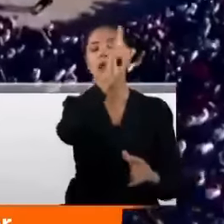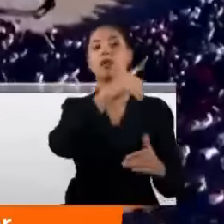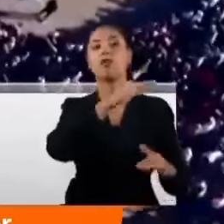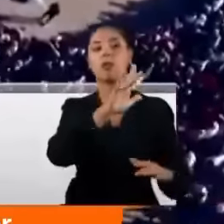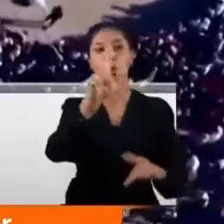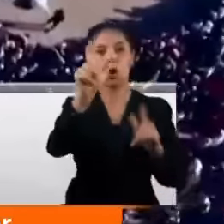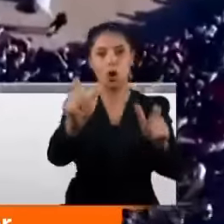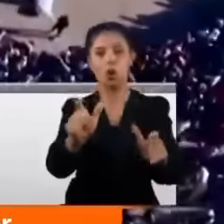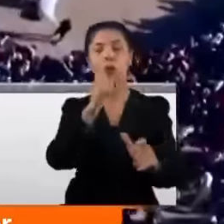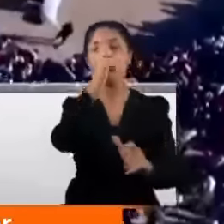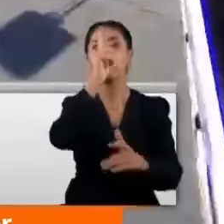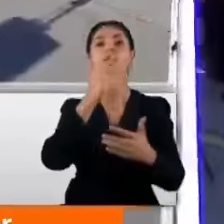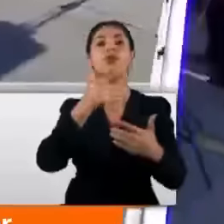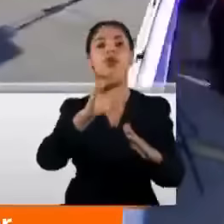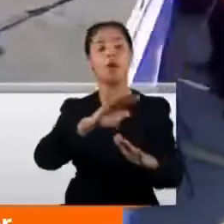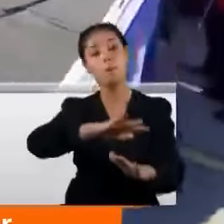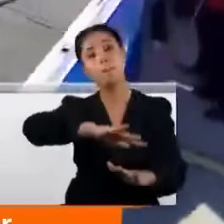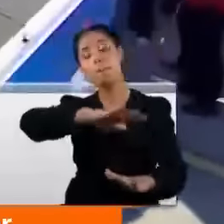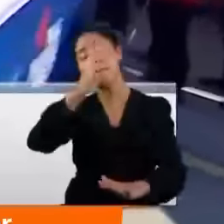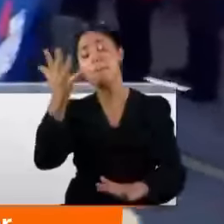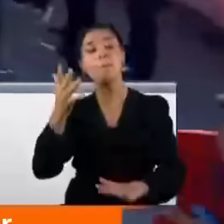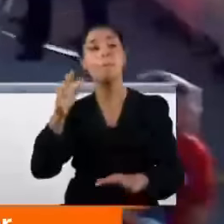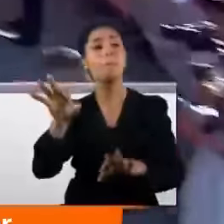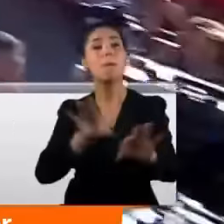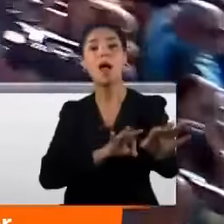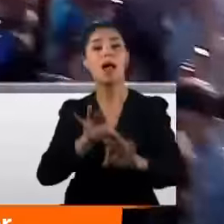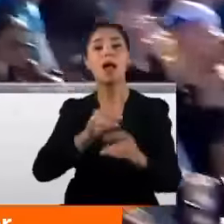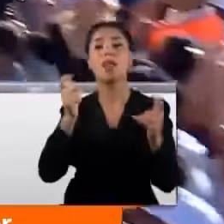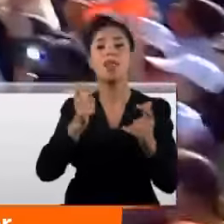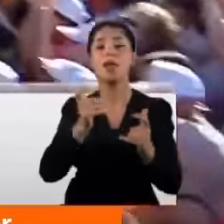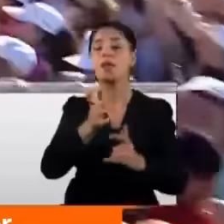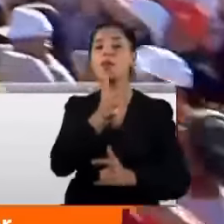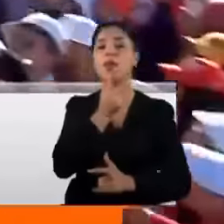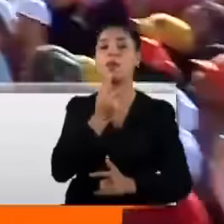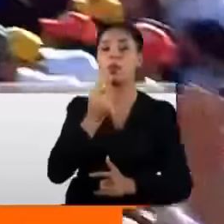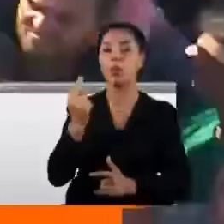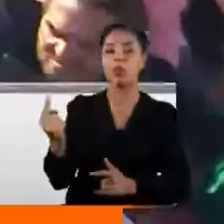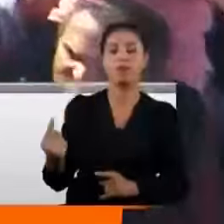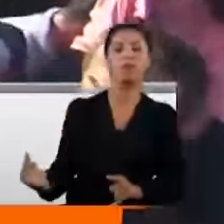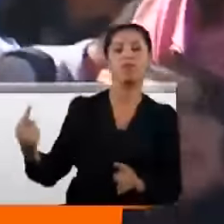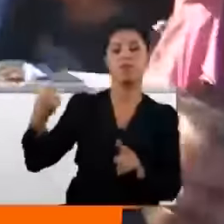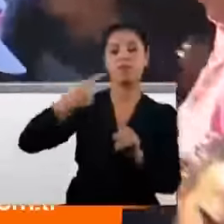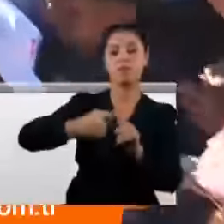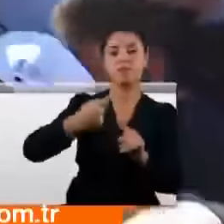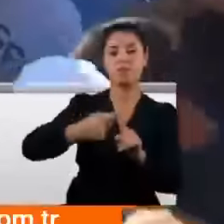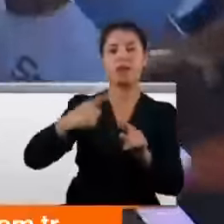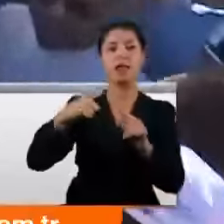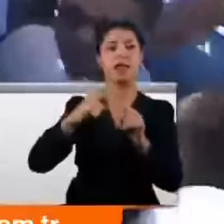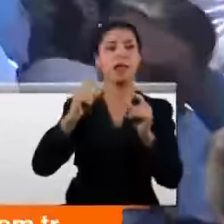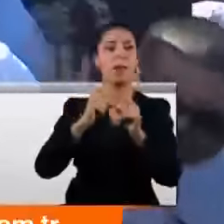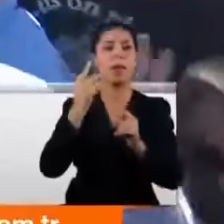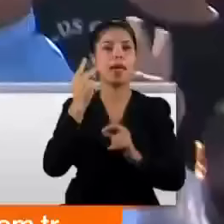kalmayacağı uyarısını tekrarladı. Nihai planın neresi olduğunu biliyoruz dedi ve ekledi.